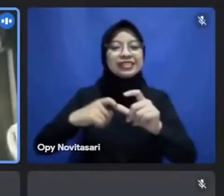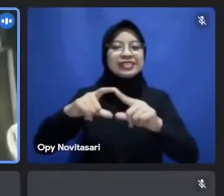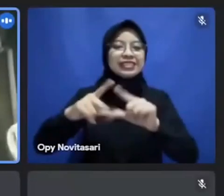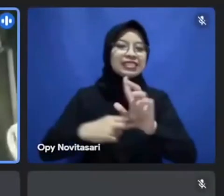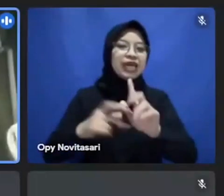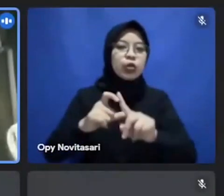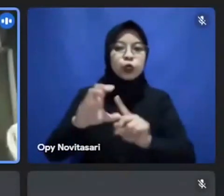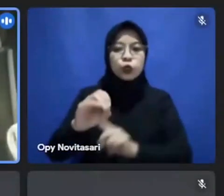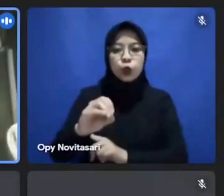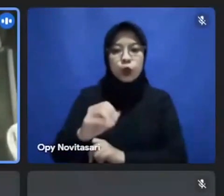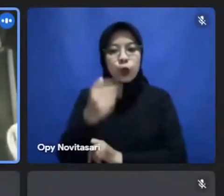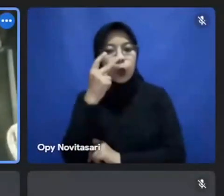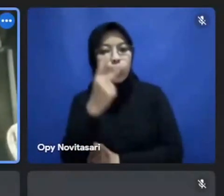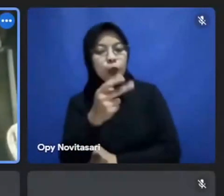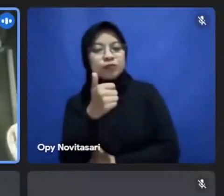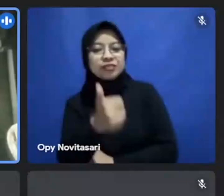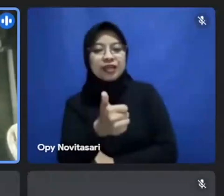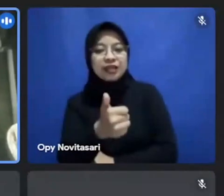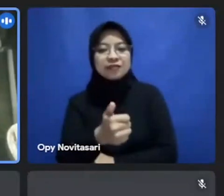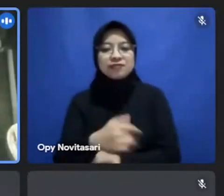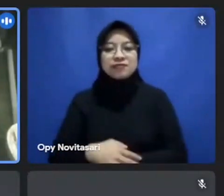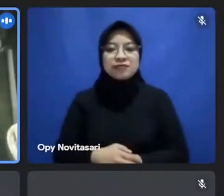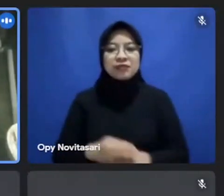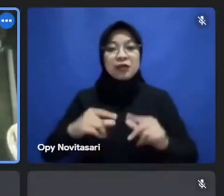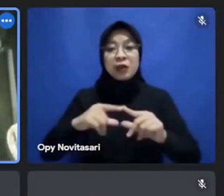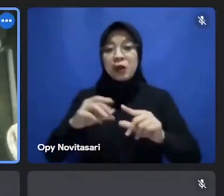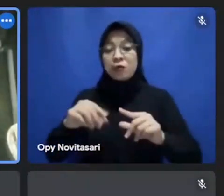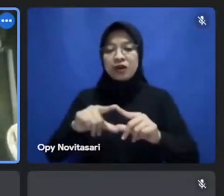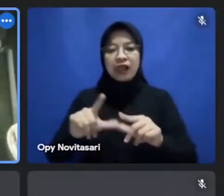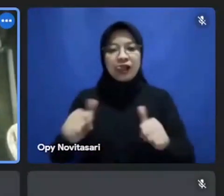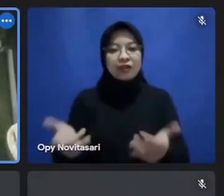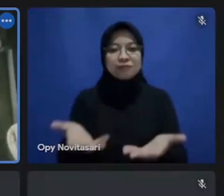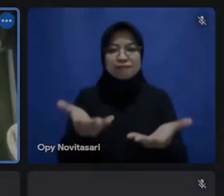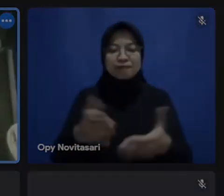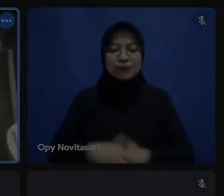future of listening keragaman aural aural